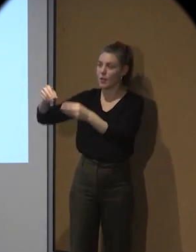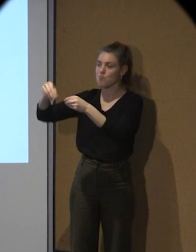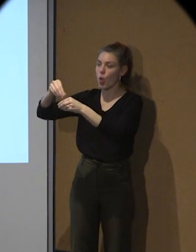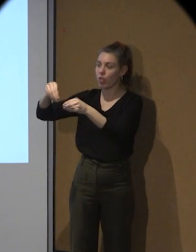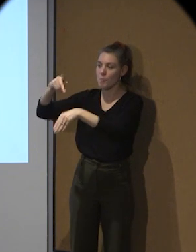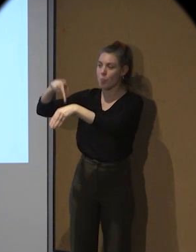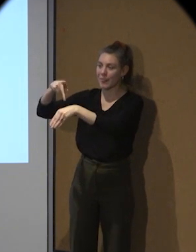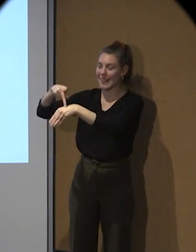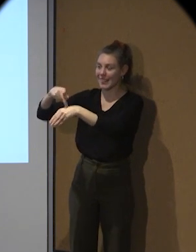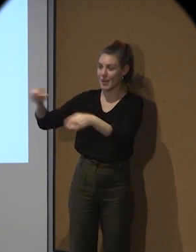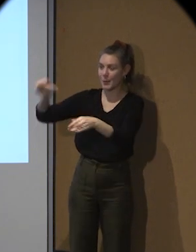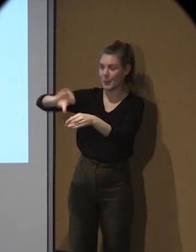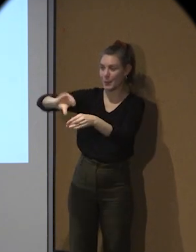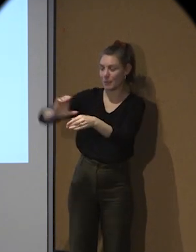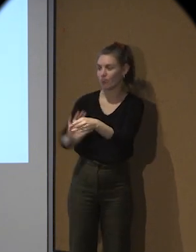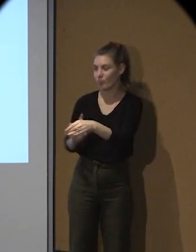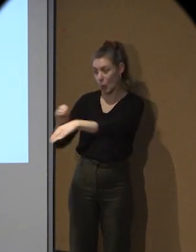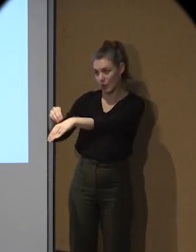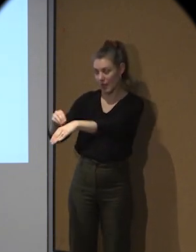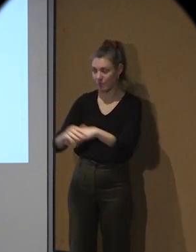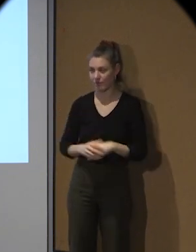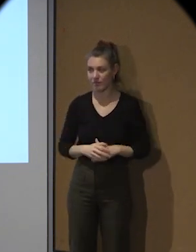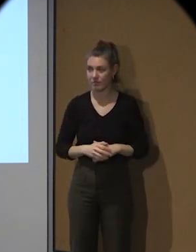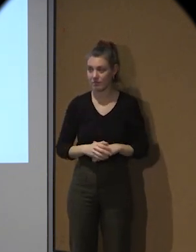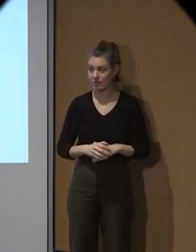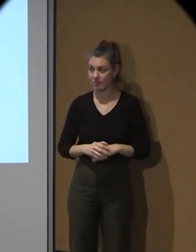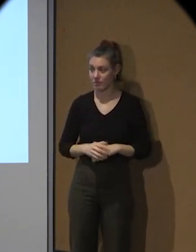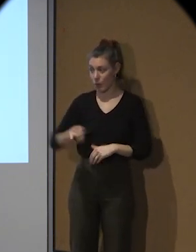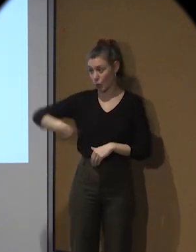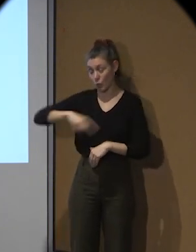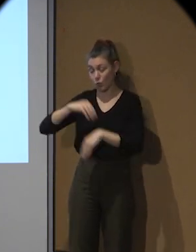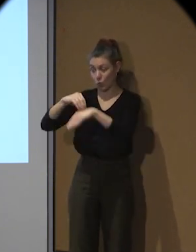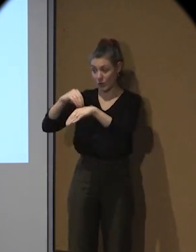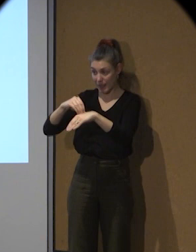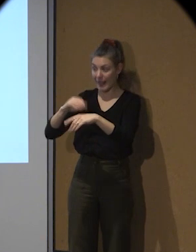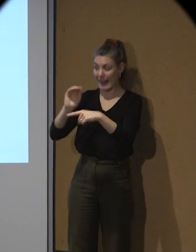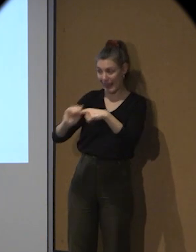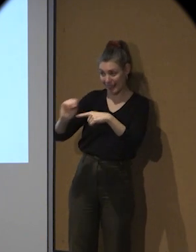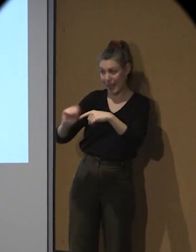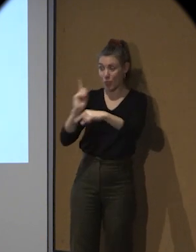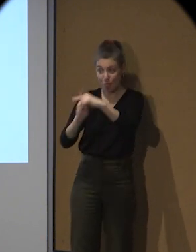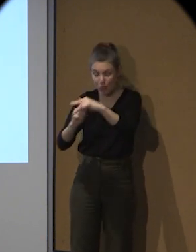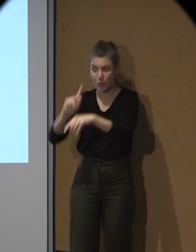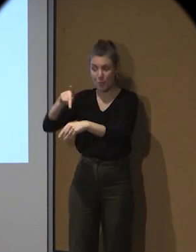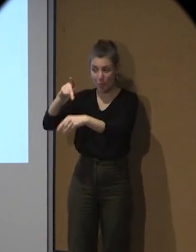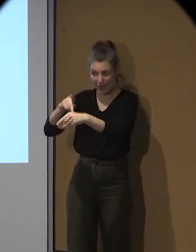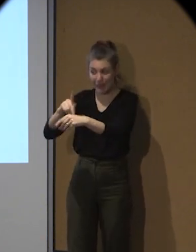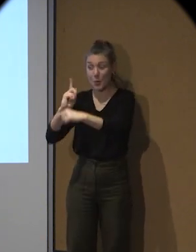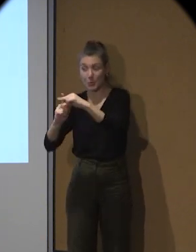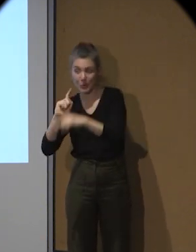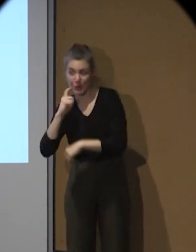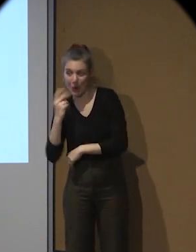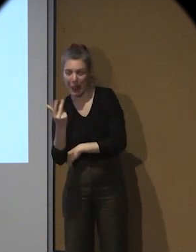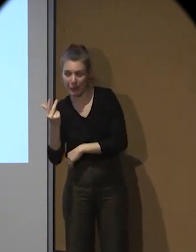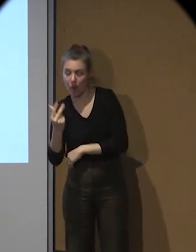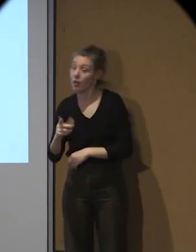dans l'étude, le laitage, il est hyperprotéiné sucré. D'accord. Bon. Voilà. Donc c'était que peut-être que le fromage